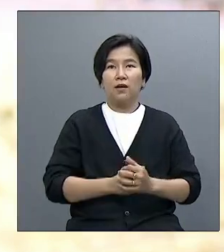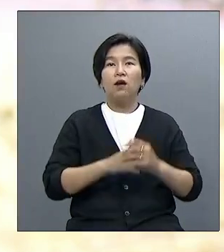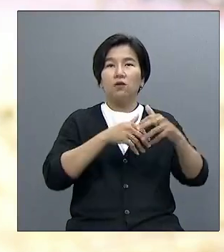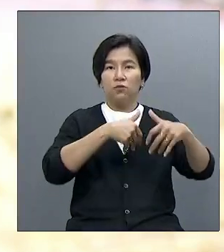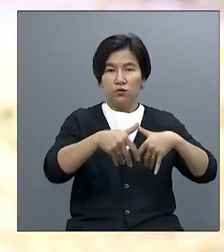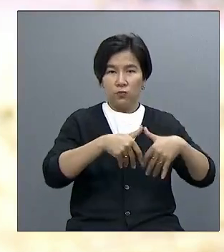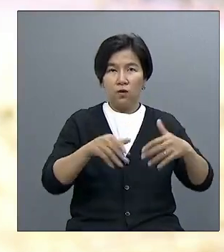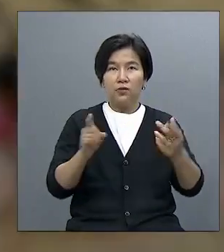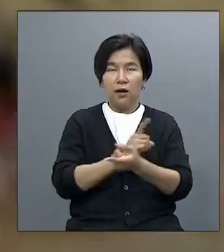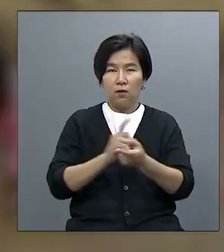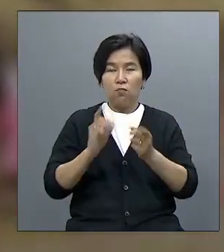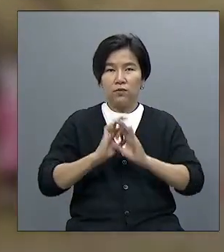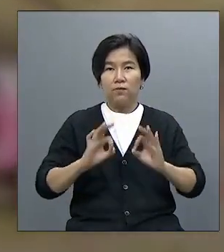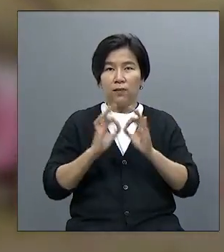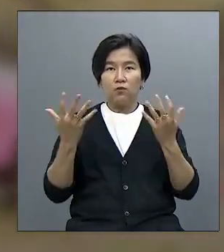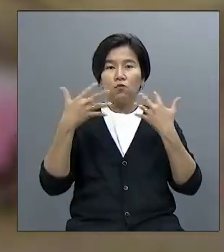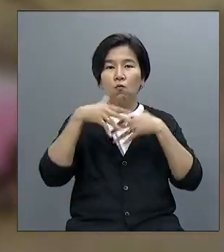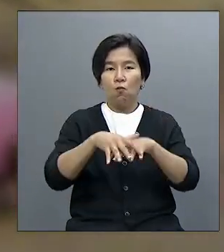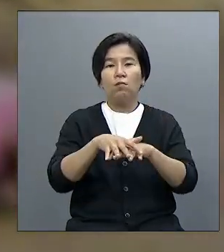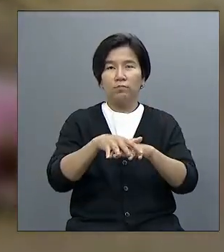คมก็เข้ามามีส่วนร่วม